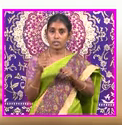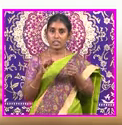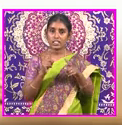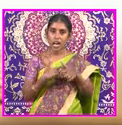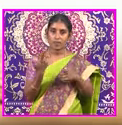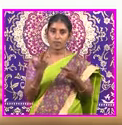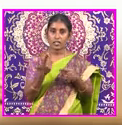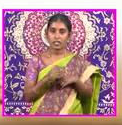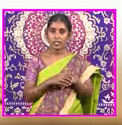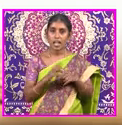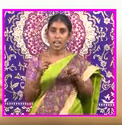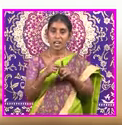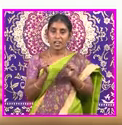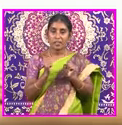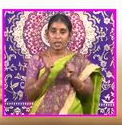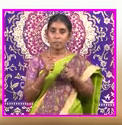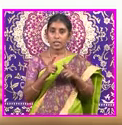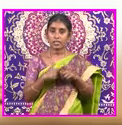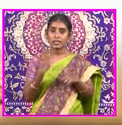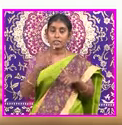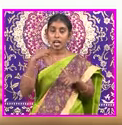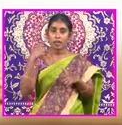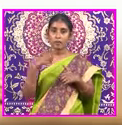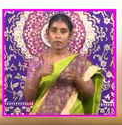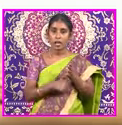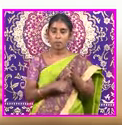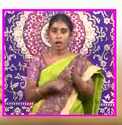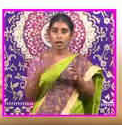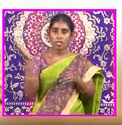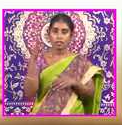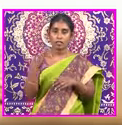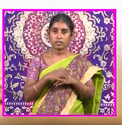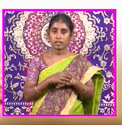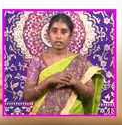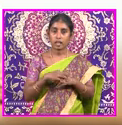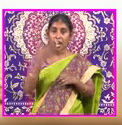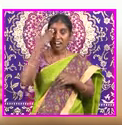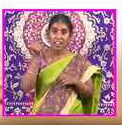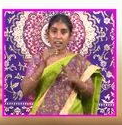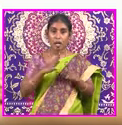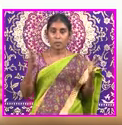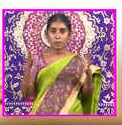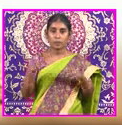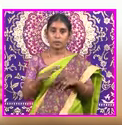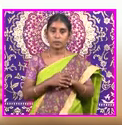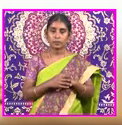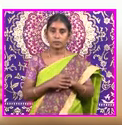வந்து குறைவாக இருக்கும். ஆனால் ரஷ்யாவில் பார்த்திங்கன்னா அதே காலகட்டத்தில் ஏறக்குறைய